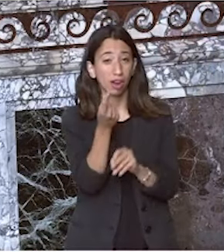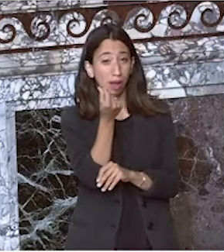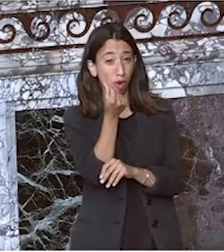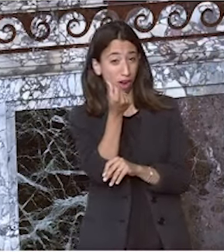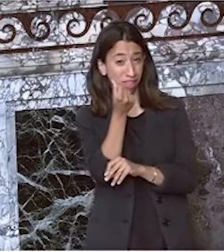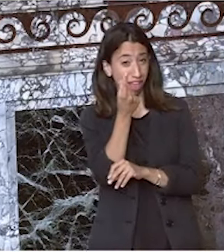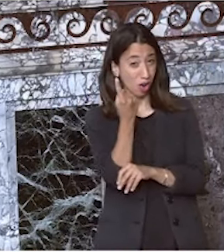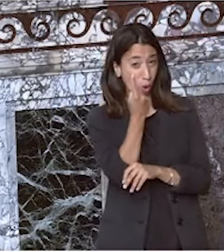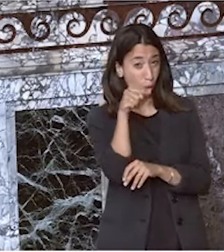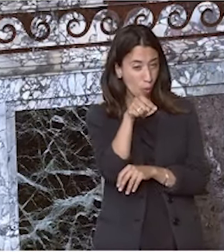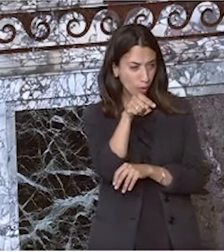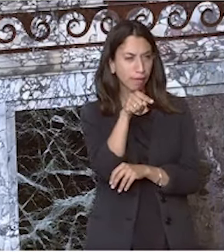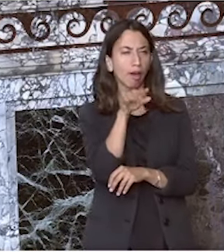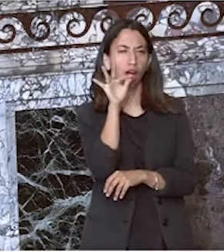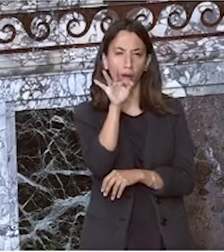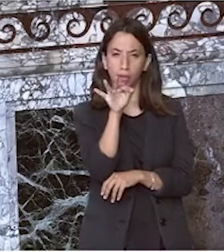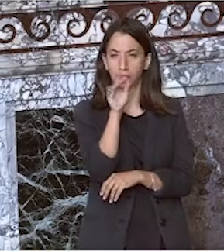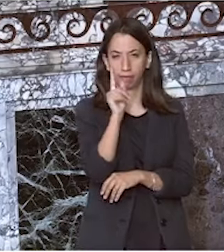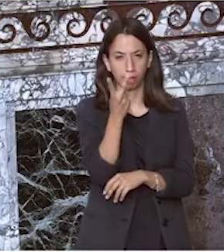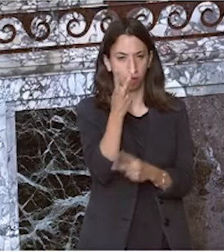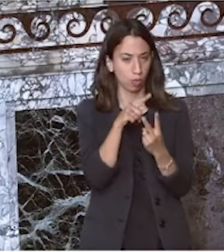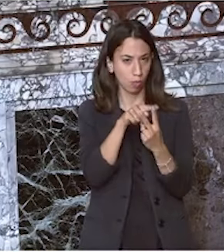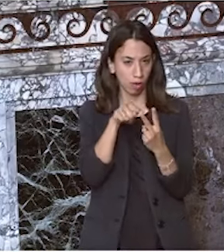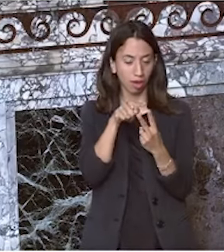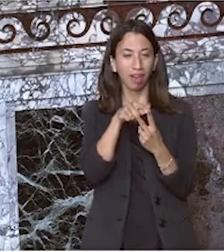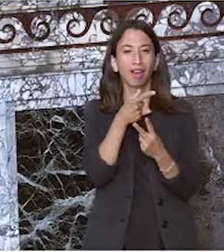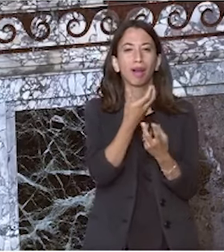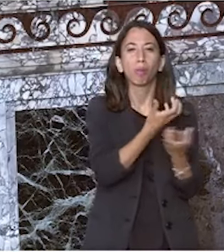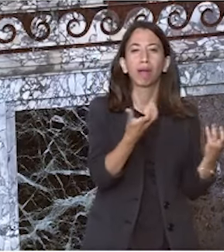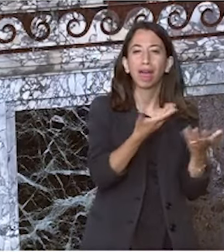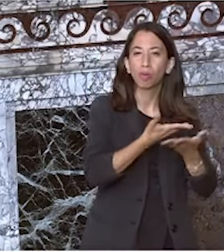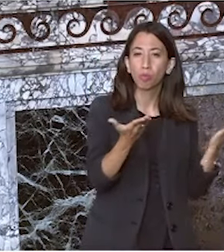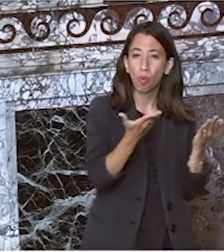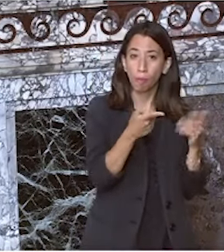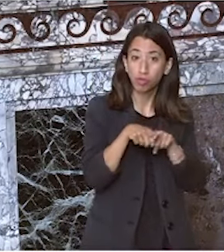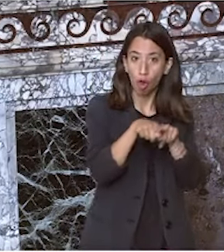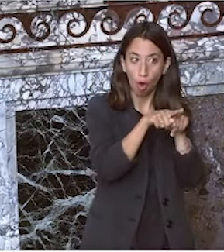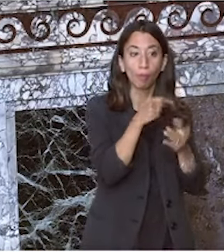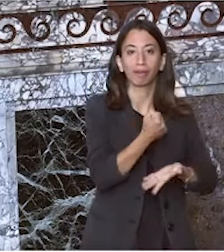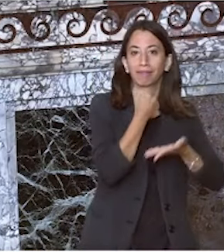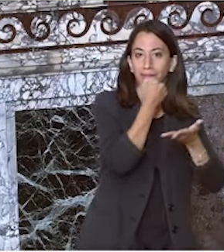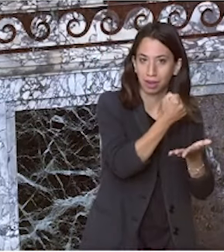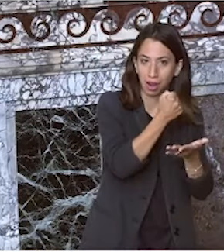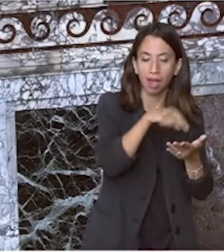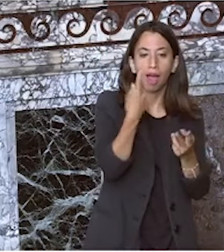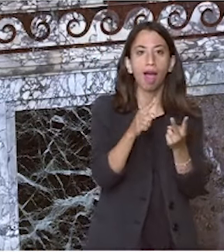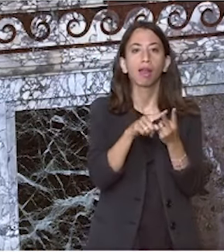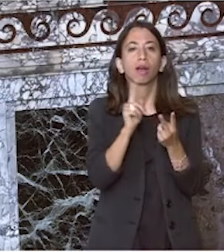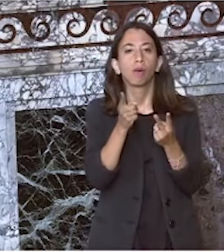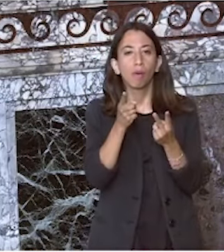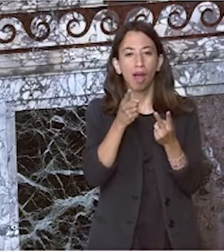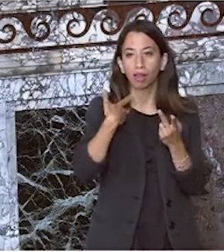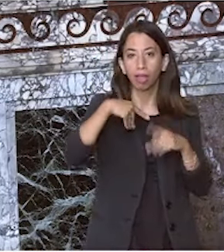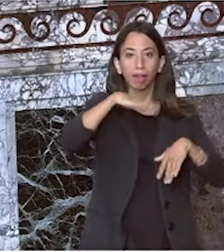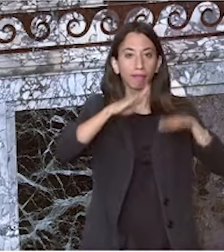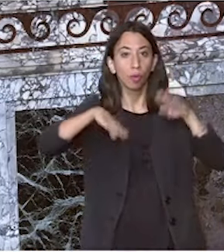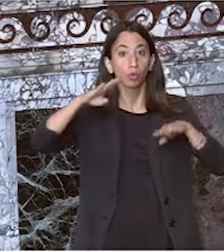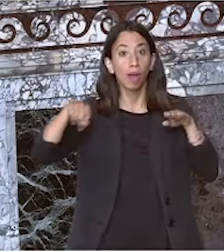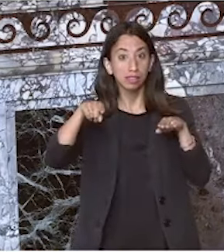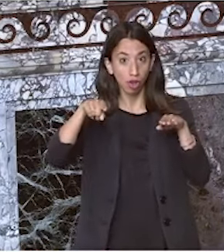ha due funzioni principali: finanziare i beni pubblici comuni e rispondere alle fluttuazioni cicliche, sia